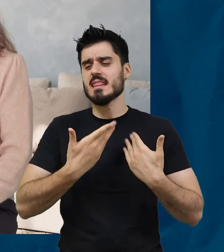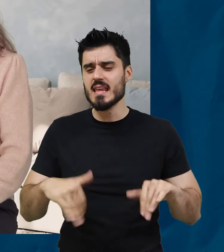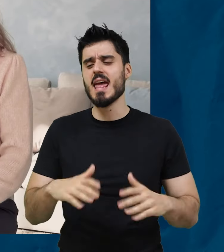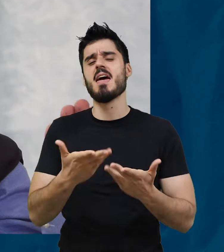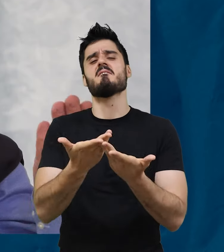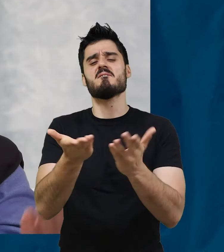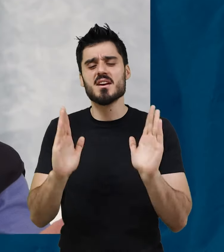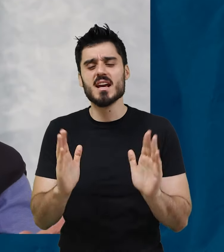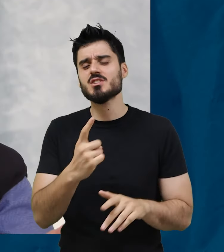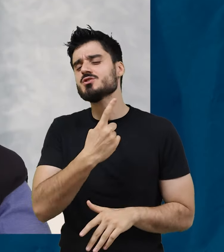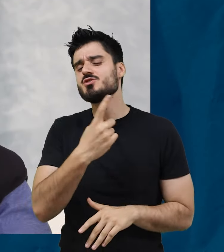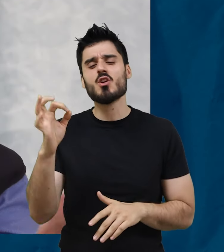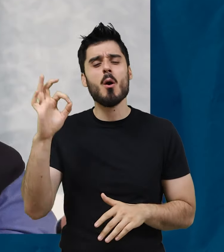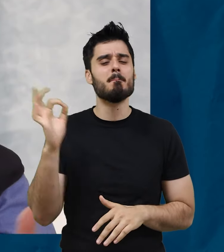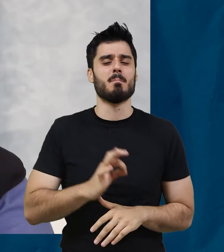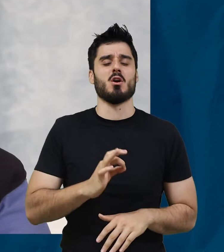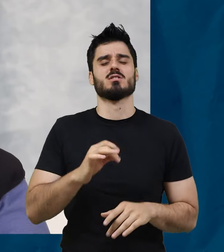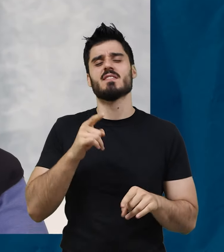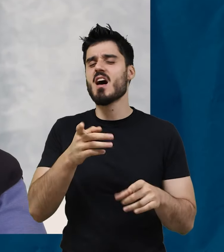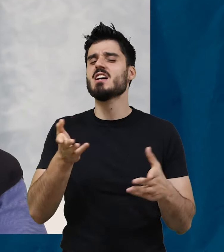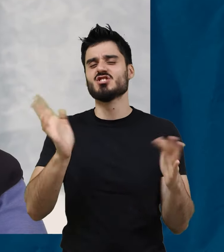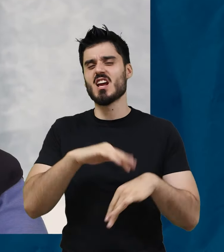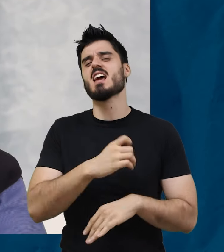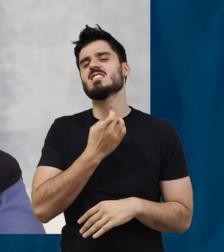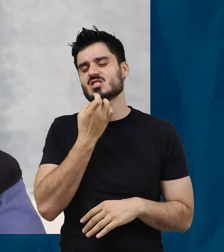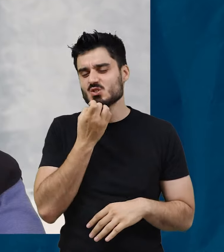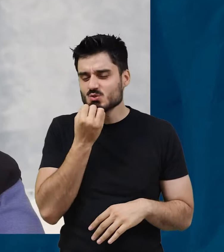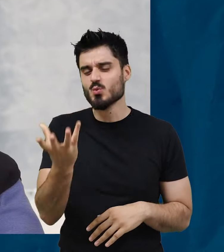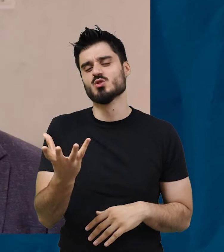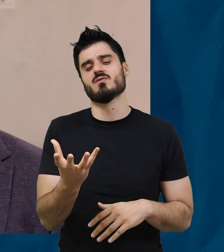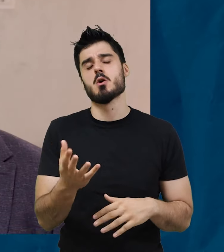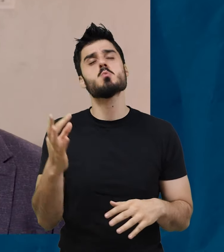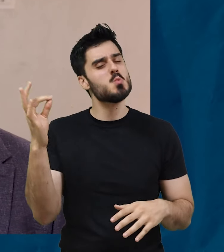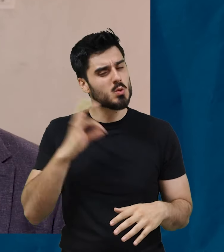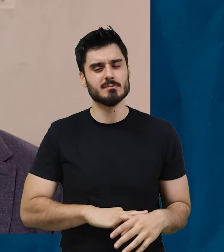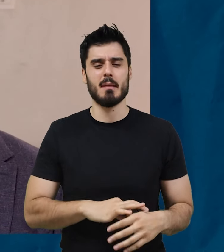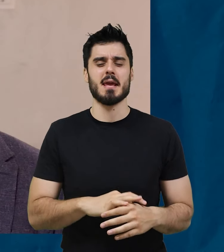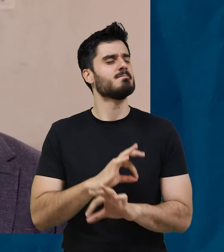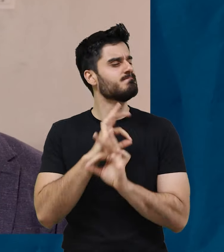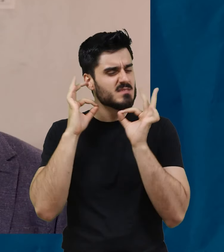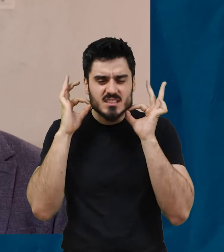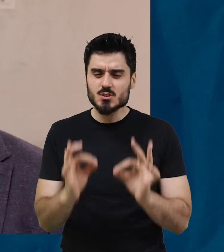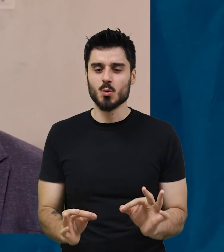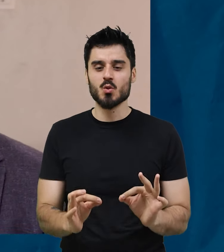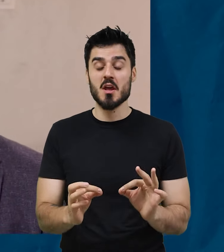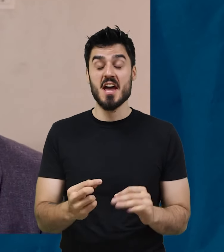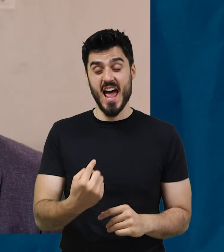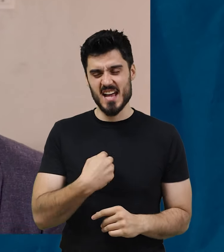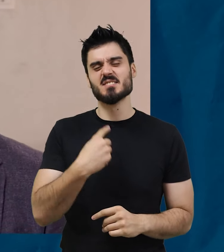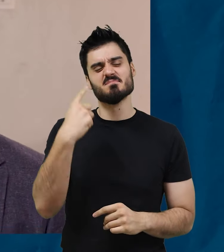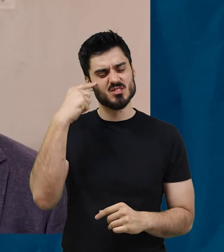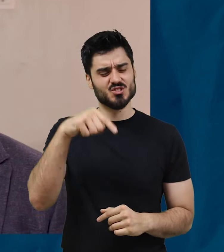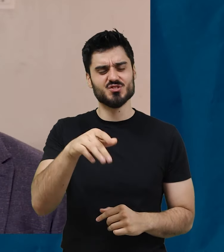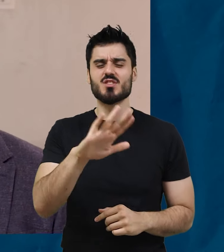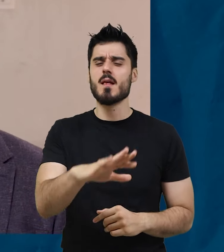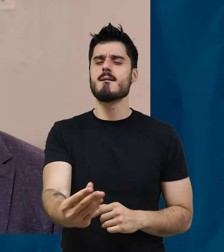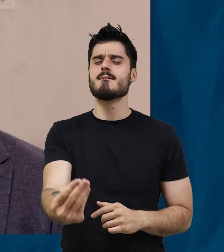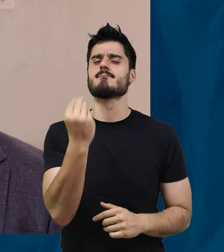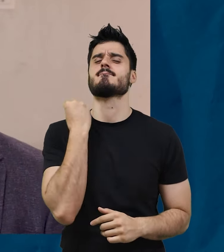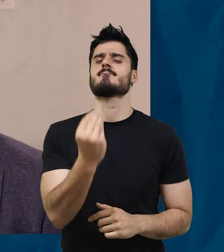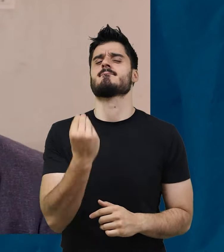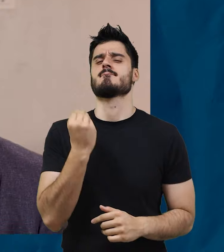и 100% съм убеден, че това ще се случи. Успех! Да ви кажа честно, смятам, че тук ще бъде много забавно и интересно и